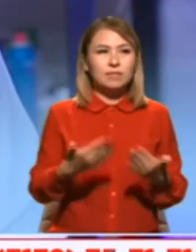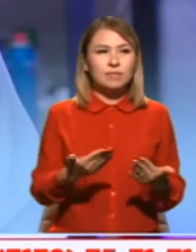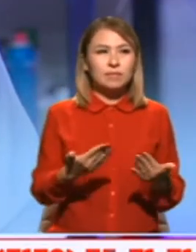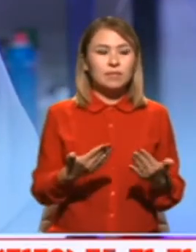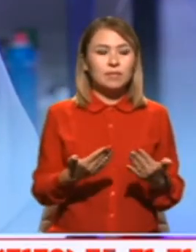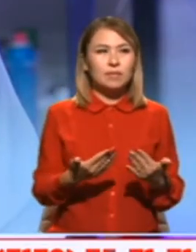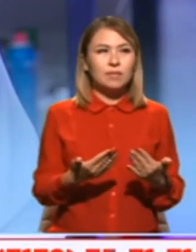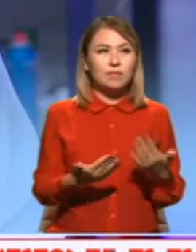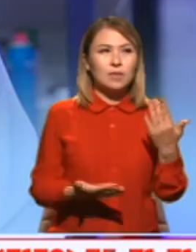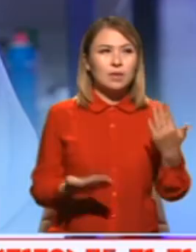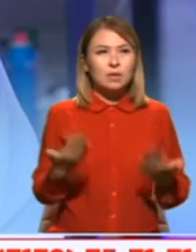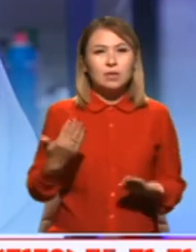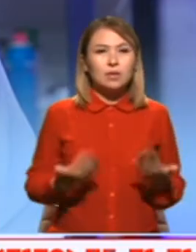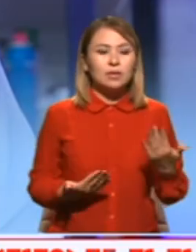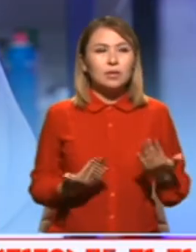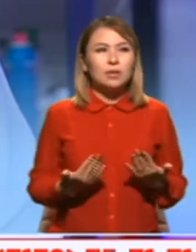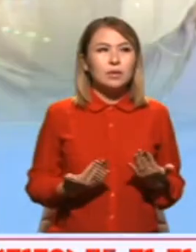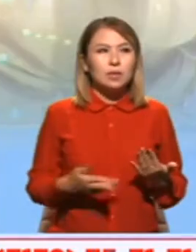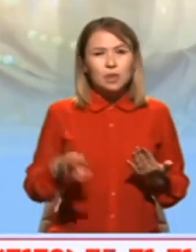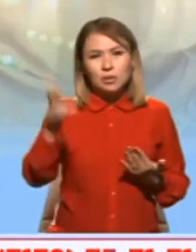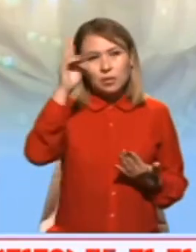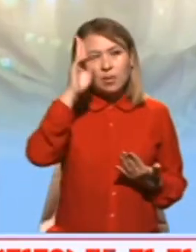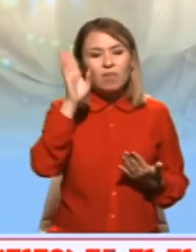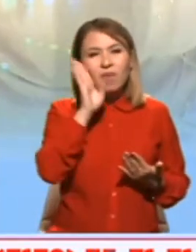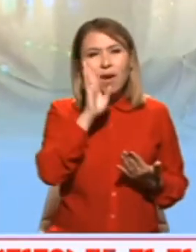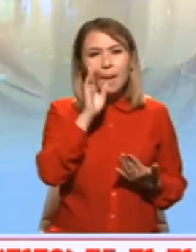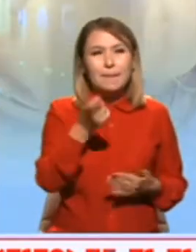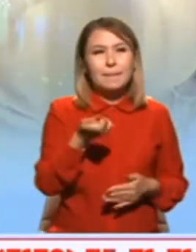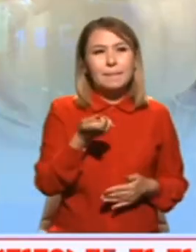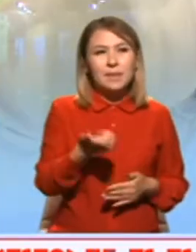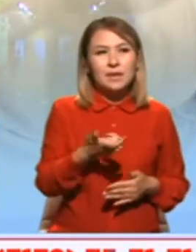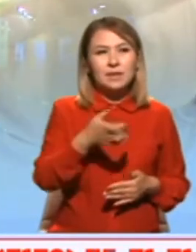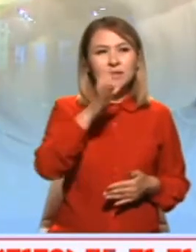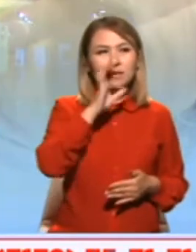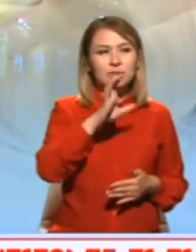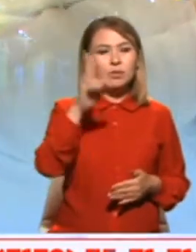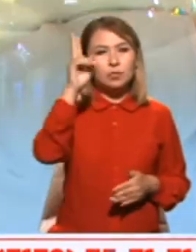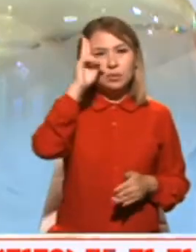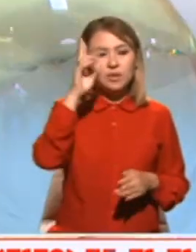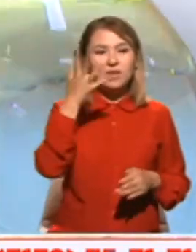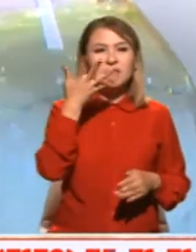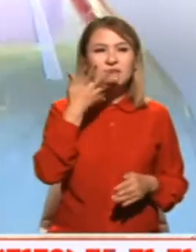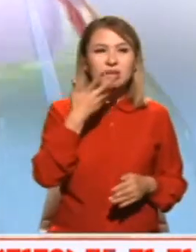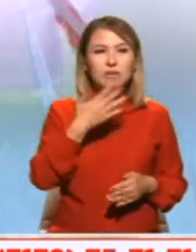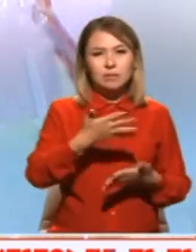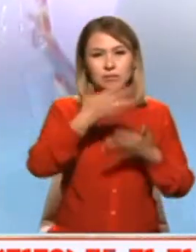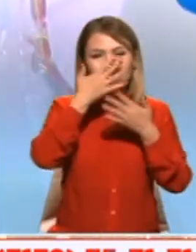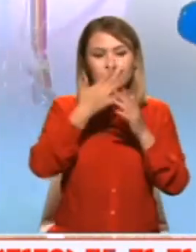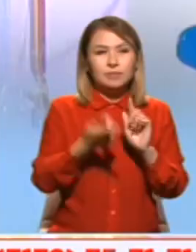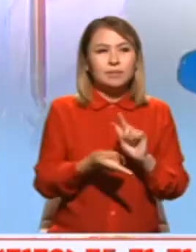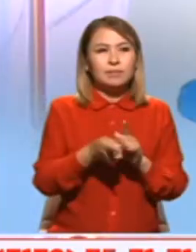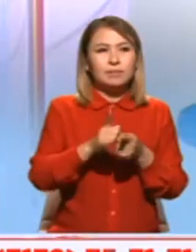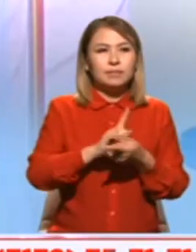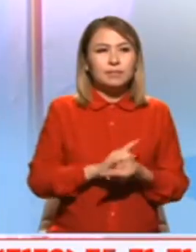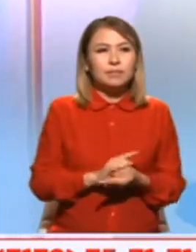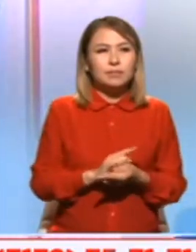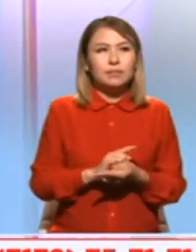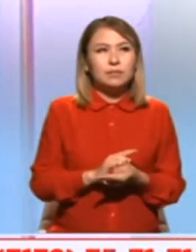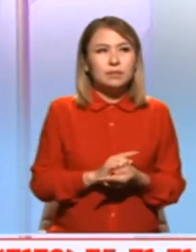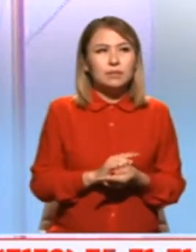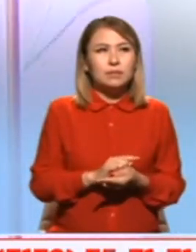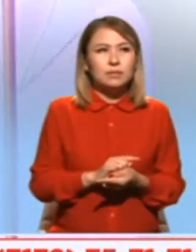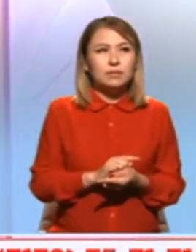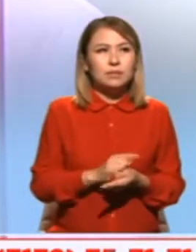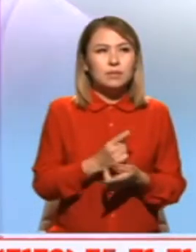жағдайда болады. А егер суды аз ішеміз, сәйкесінше зәрдің түсі де, иісі де өзгереді. Біздің ағзамызда,